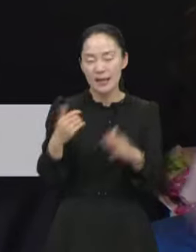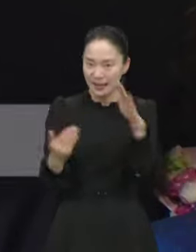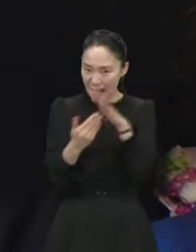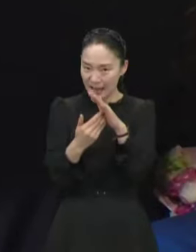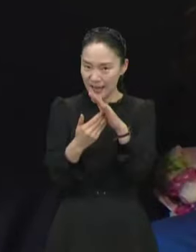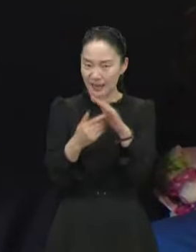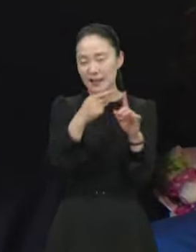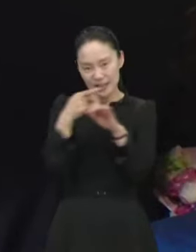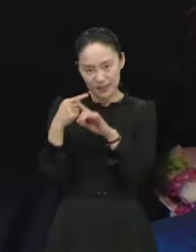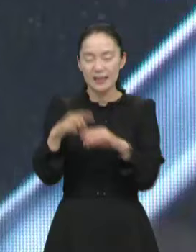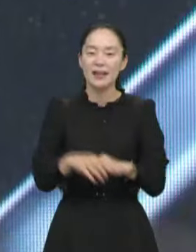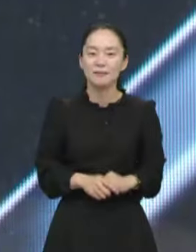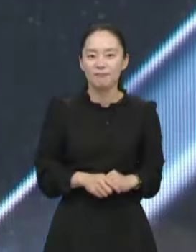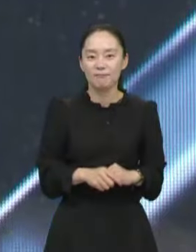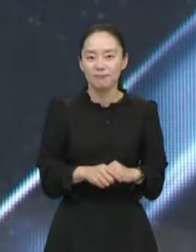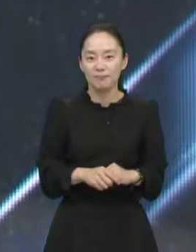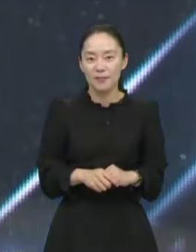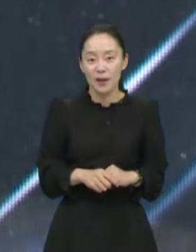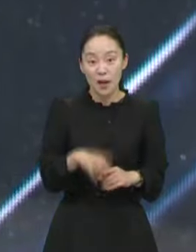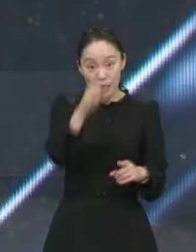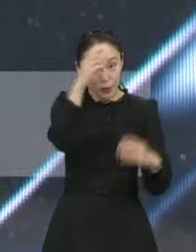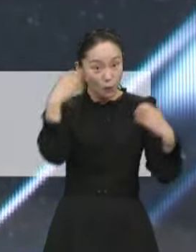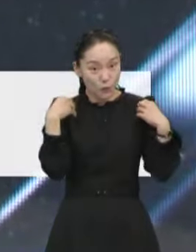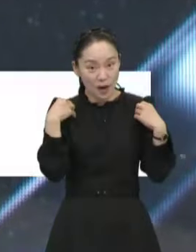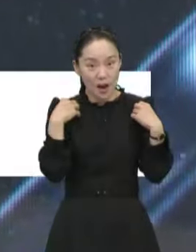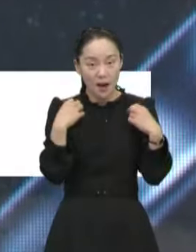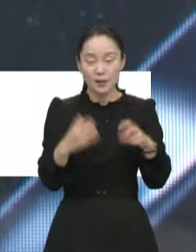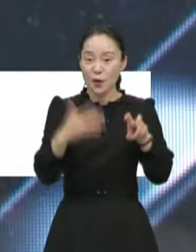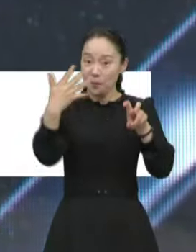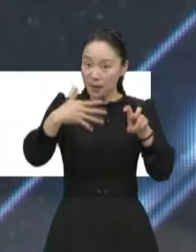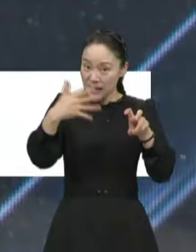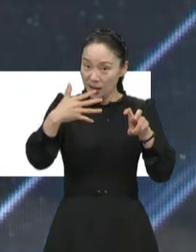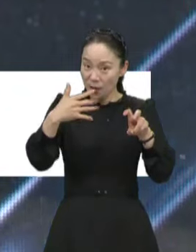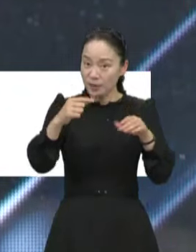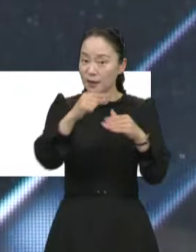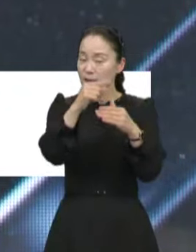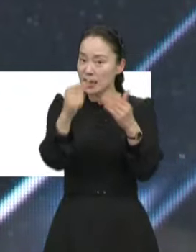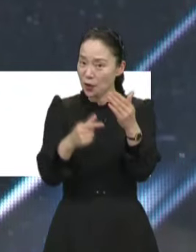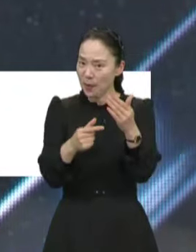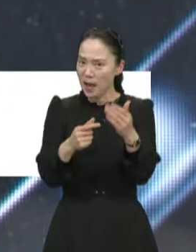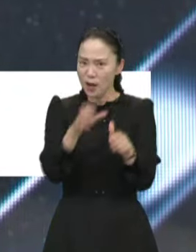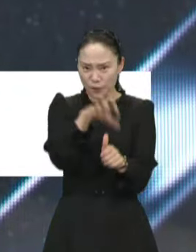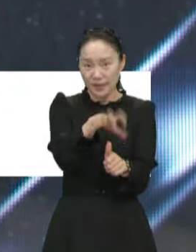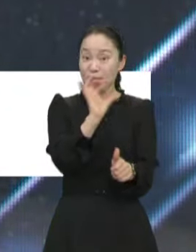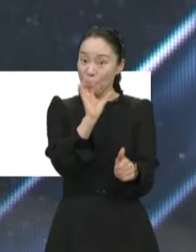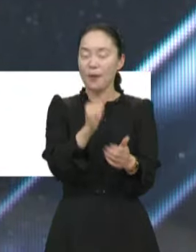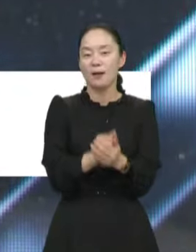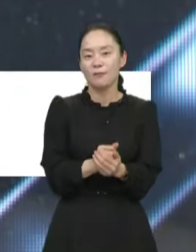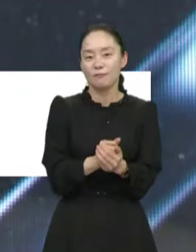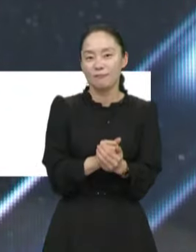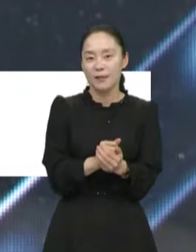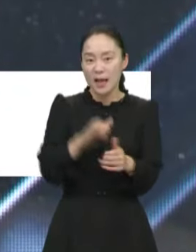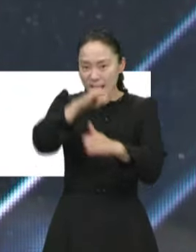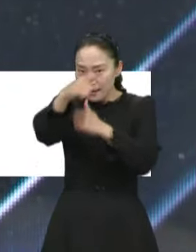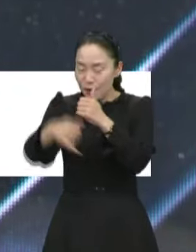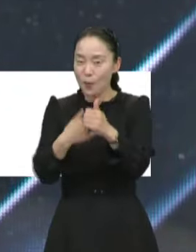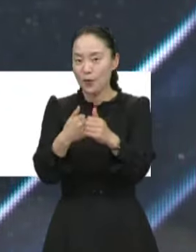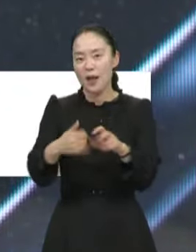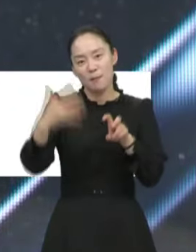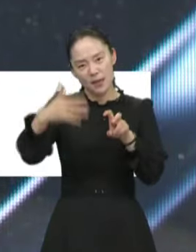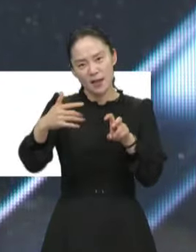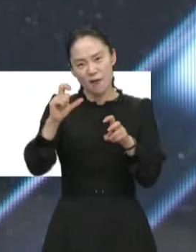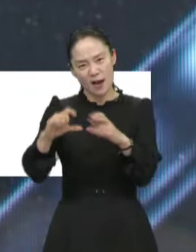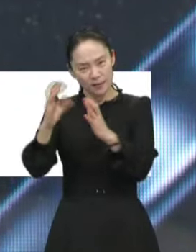것을 다짐했습니다 정부가 이미 미디어 콘텐츠 산업의 낡은 규제를 혁파하고 또 글로벌 미디어